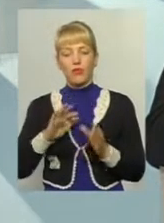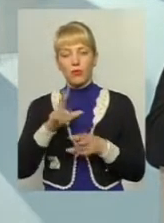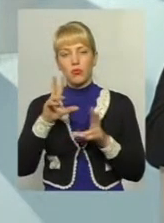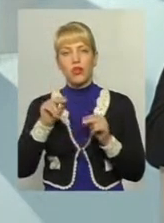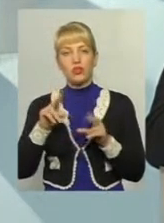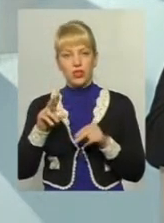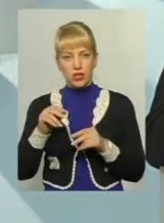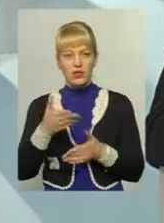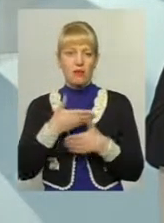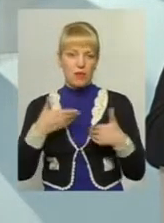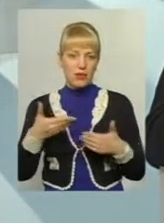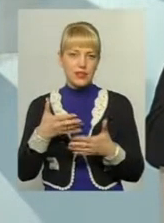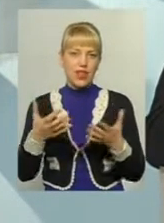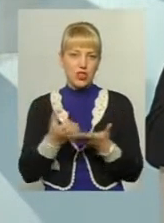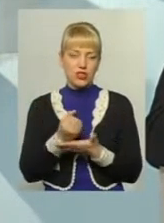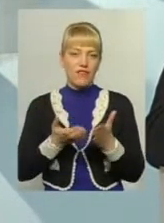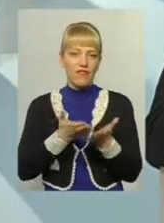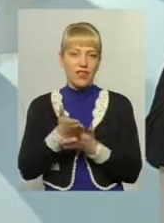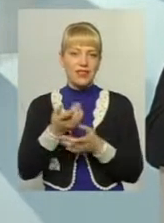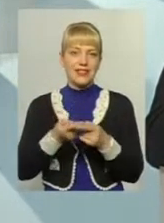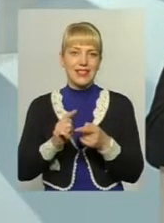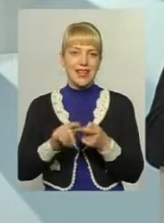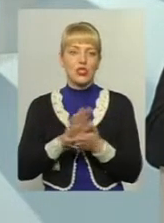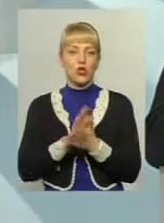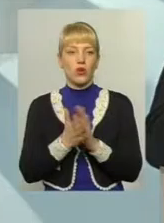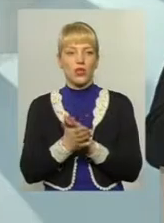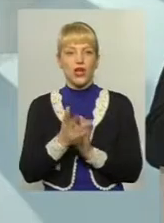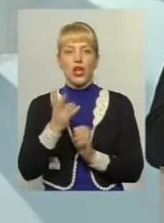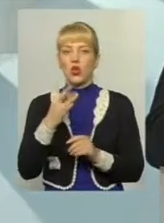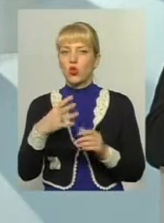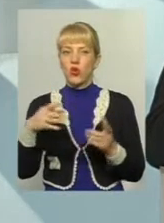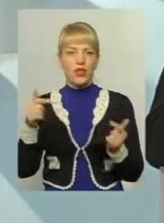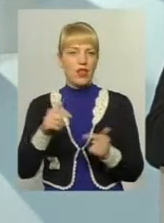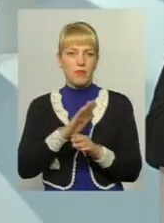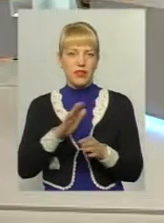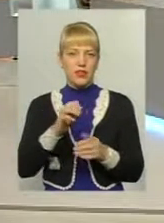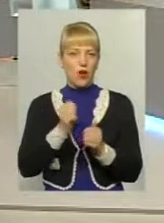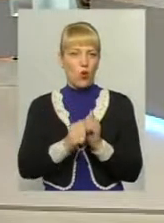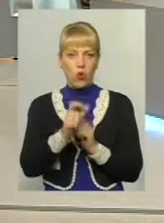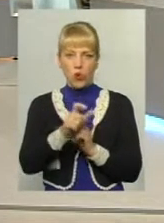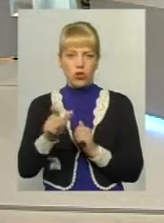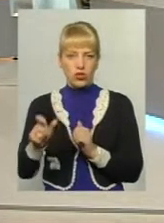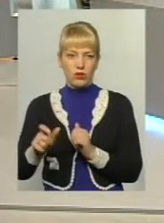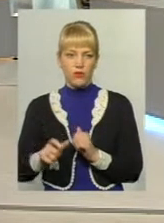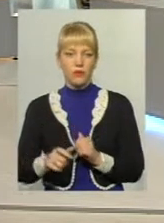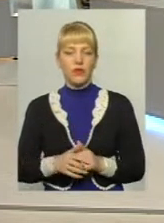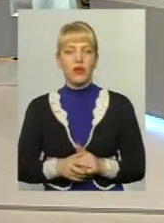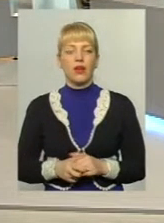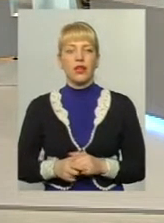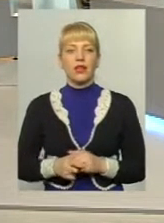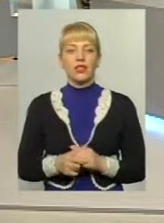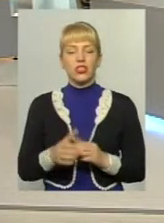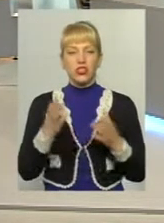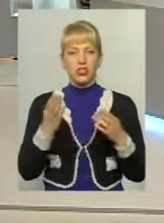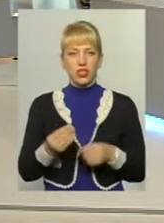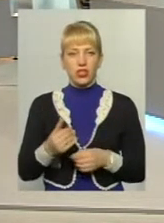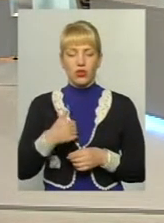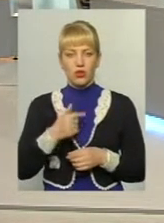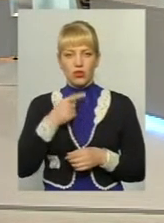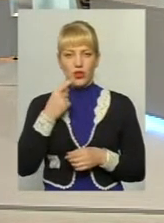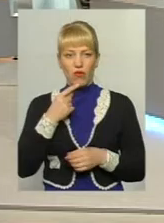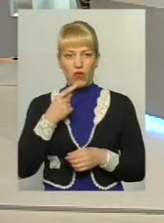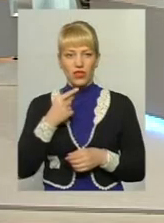розуміє, за рахунок яких резервів і коштів йому виплачувати заробітну плату, розраховуватись з організаціями підрядними.